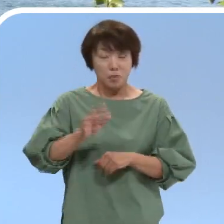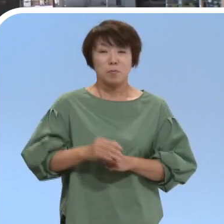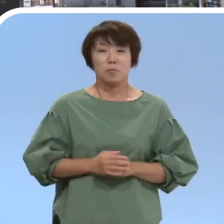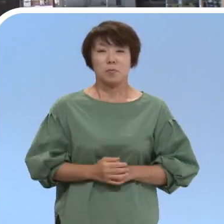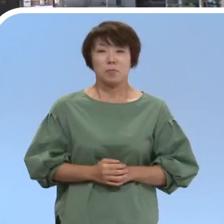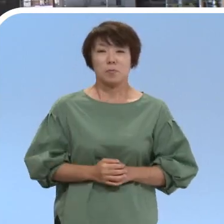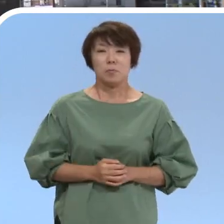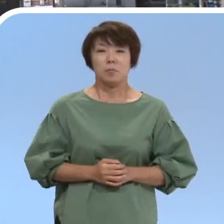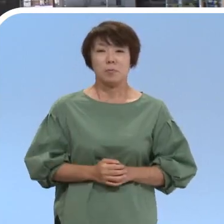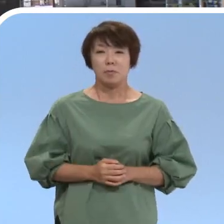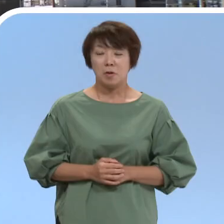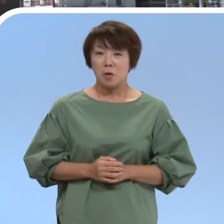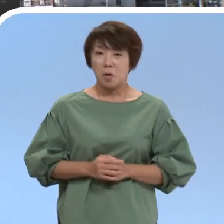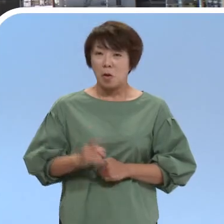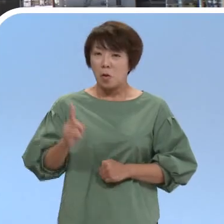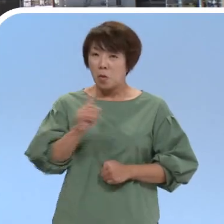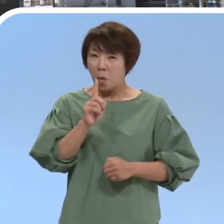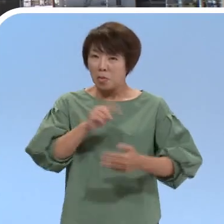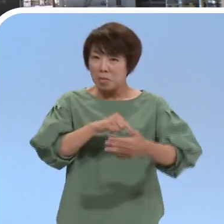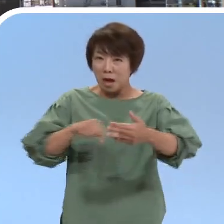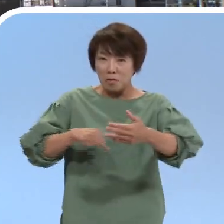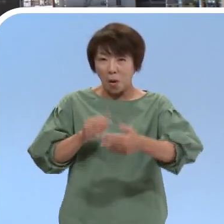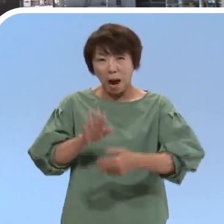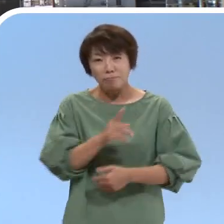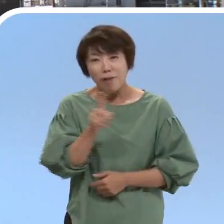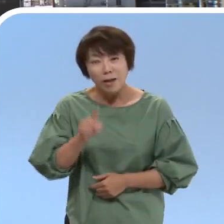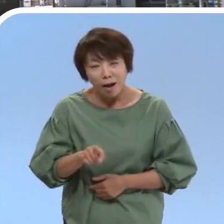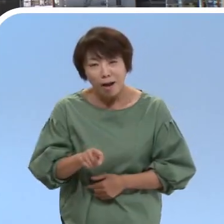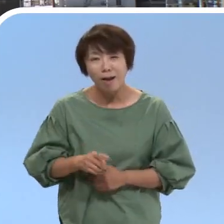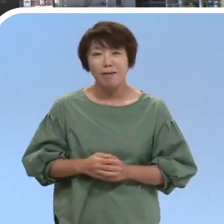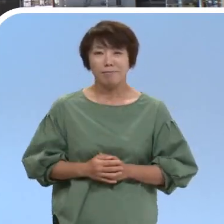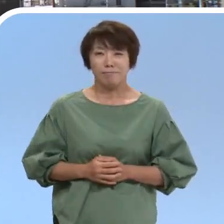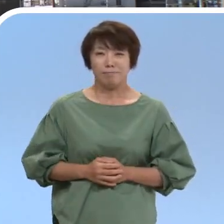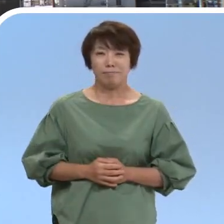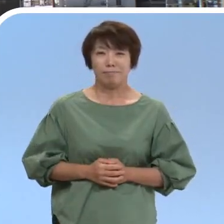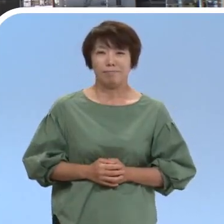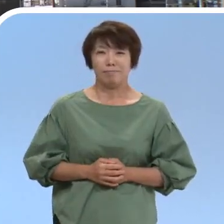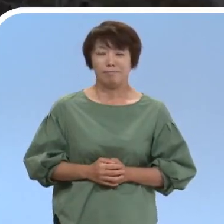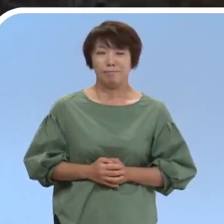島。どんな美味しいものに出会えるんでしょうね。